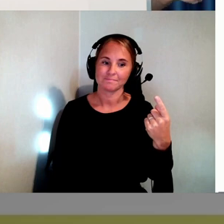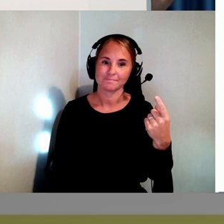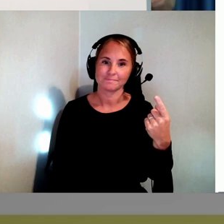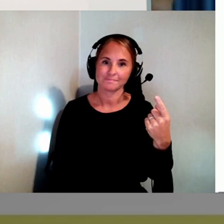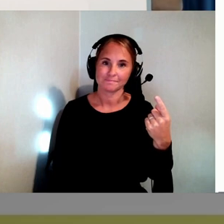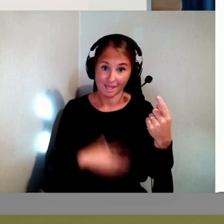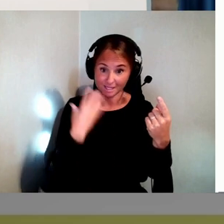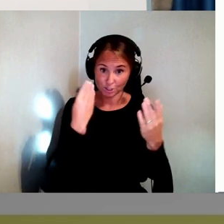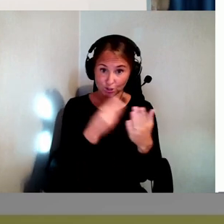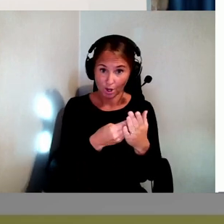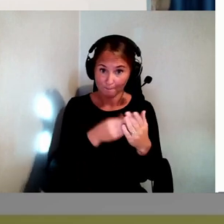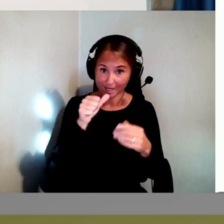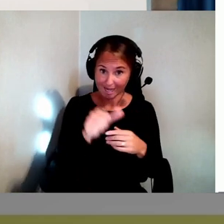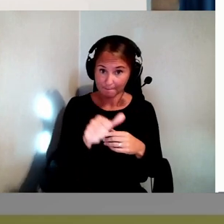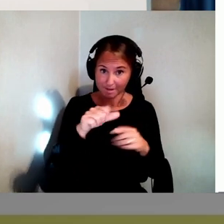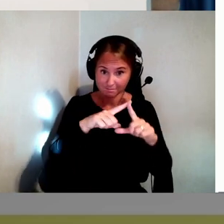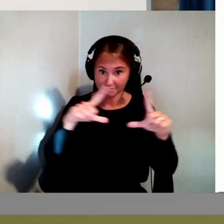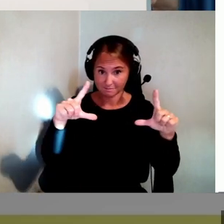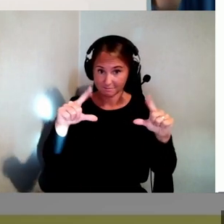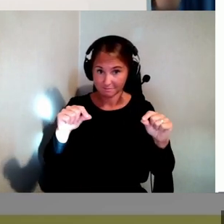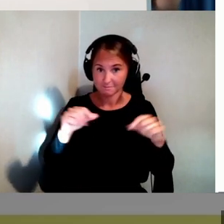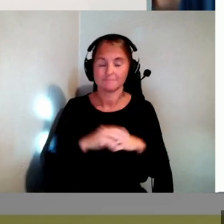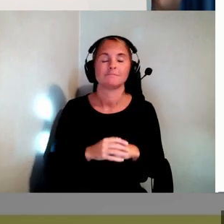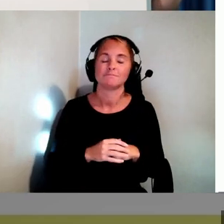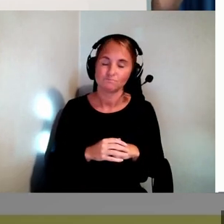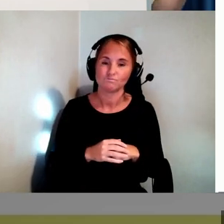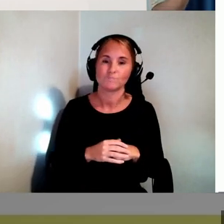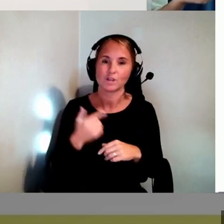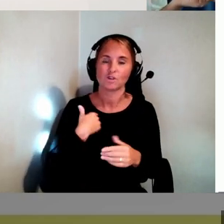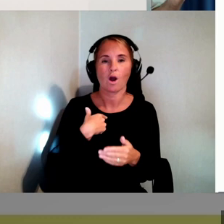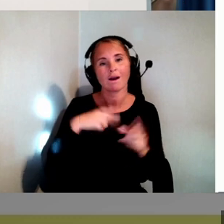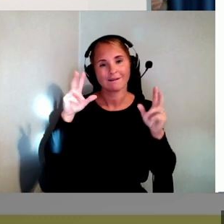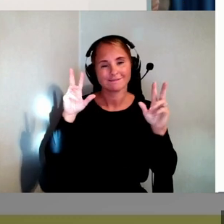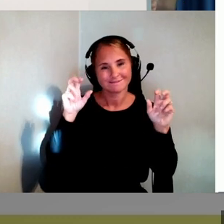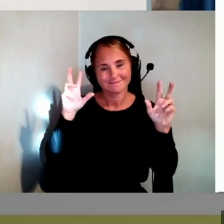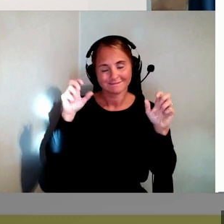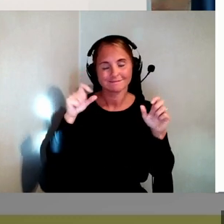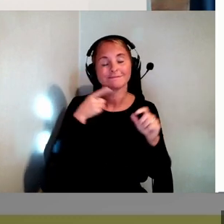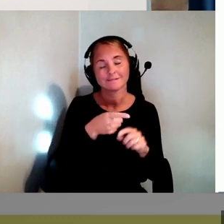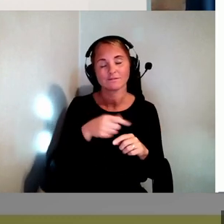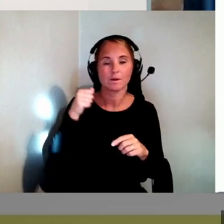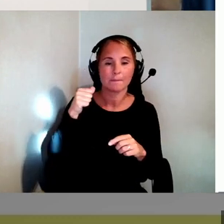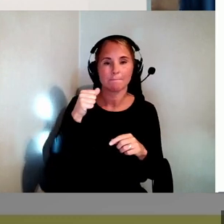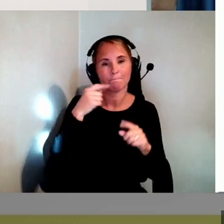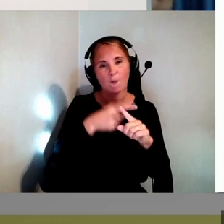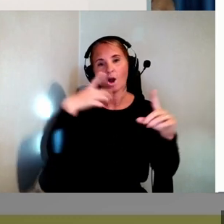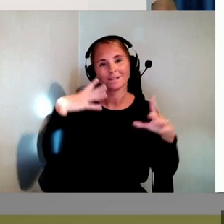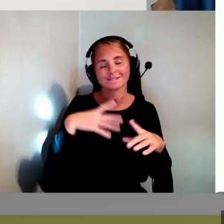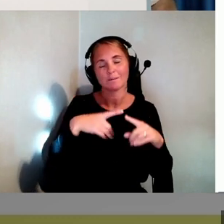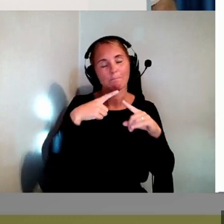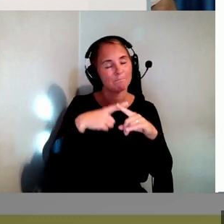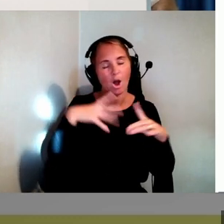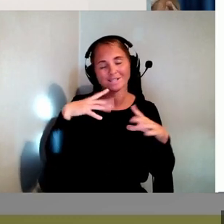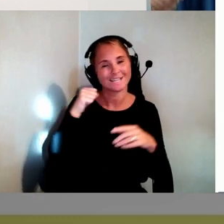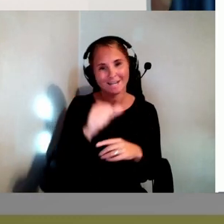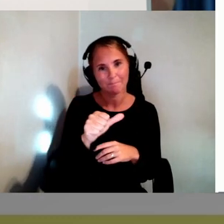har en köpknapp Eh jag kallar detta för den magiska knappen eh för att när du trycker på